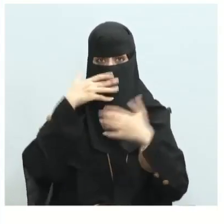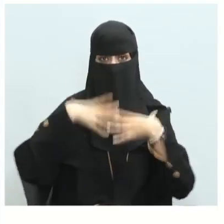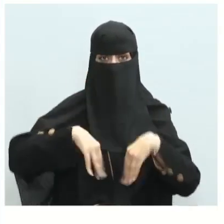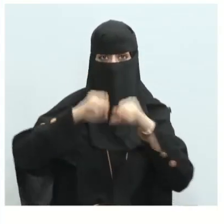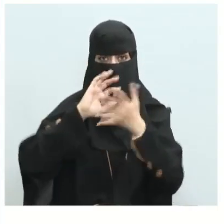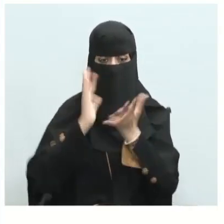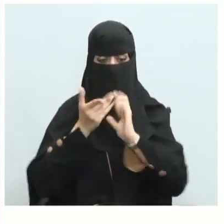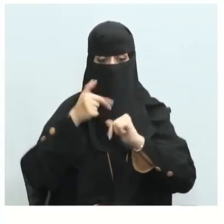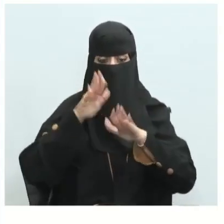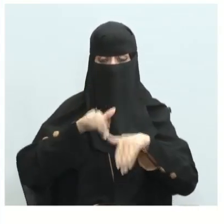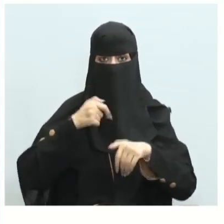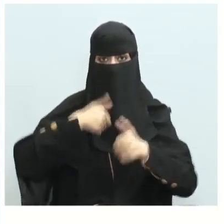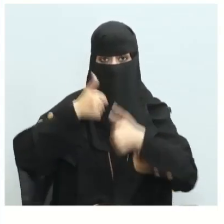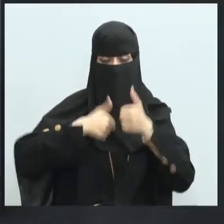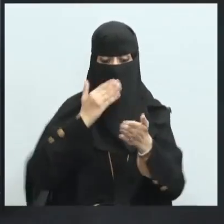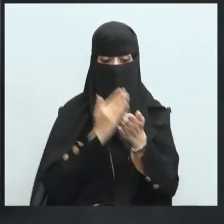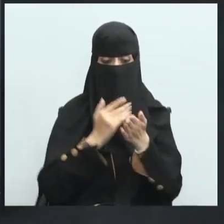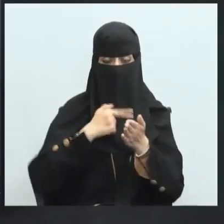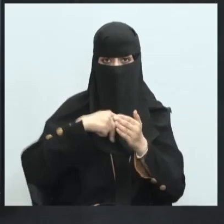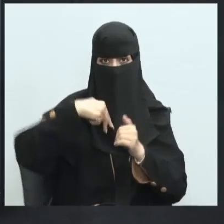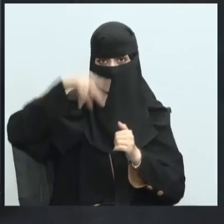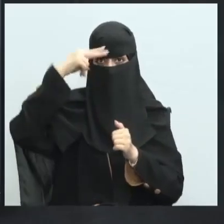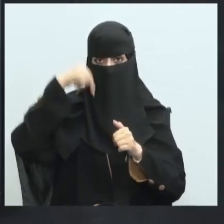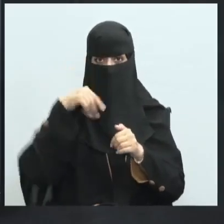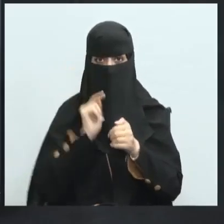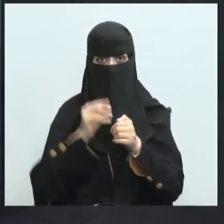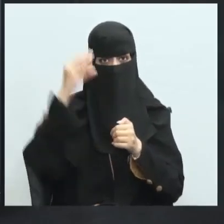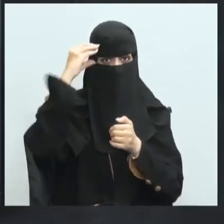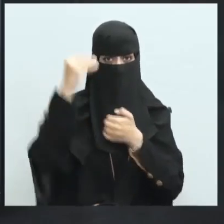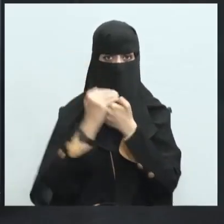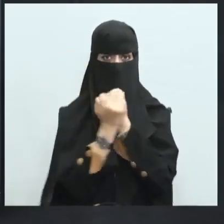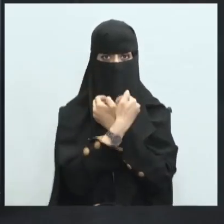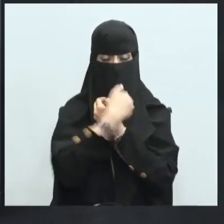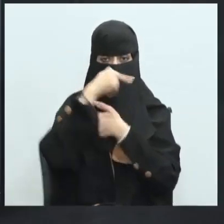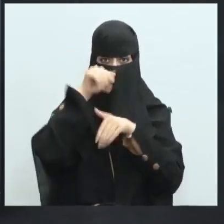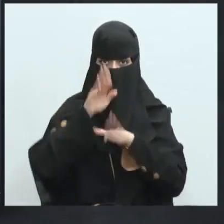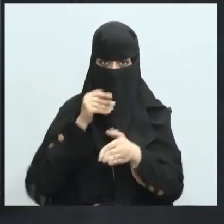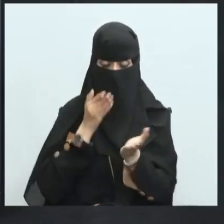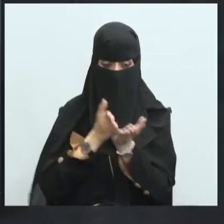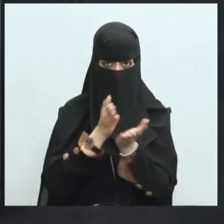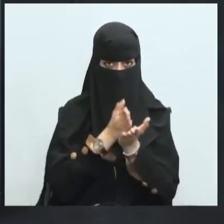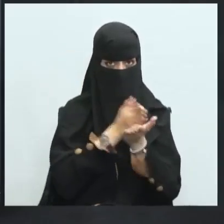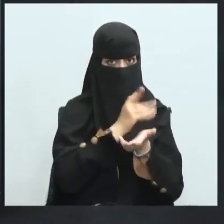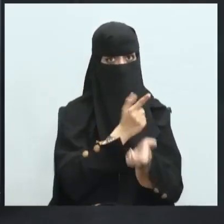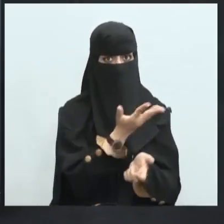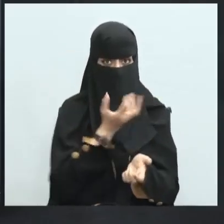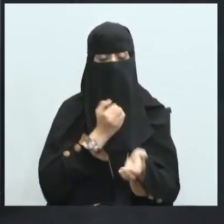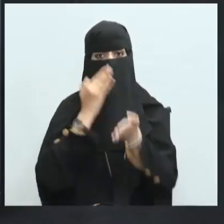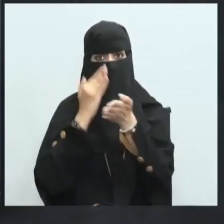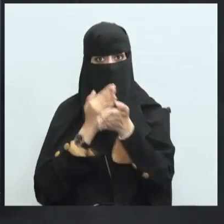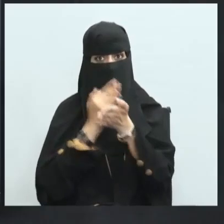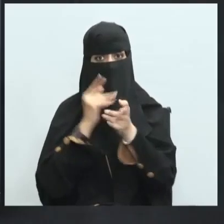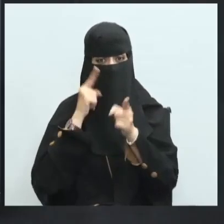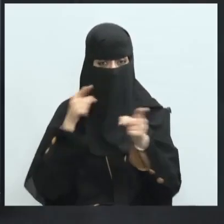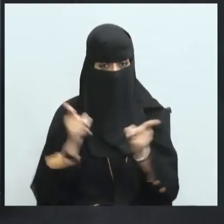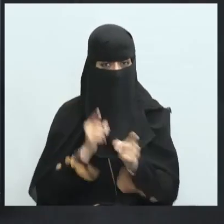السعوديه لعلم النفس نلاحظ المجالات متعدده ومتنوعه لكل مجال او تخصص يتطلب رخصه